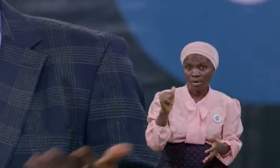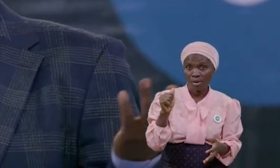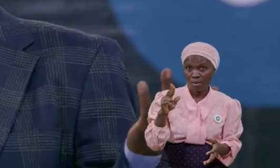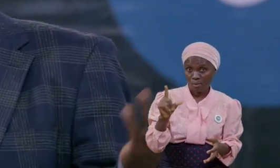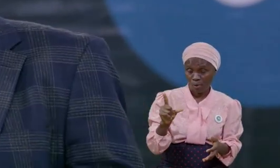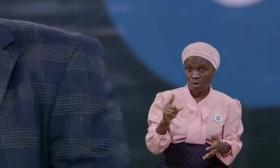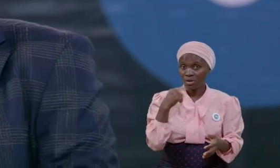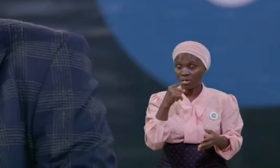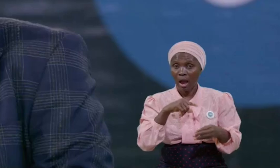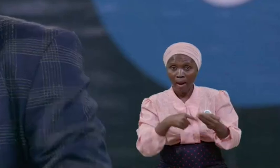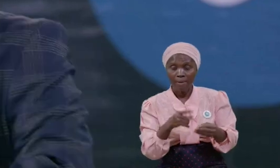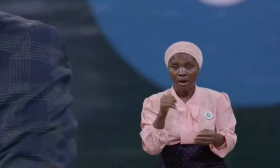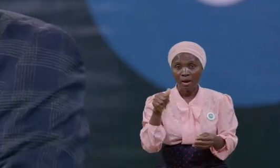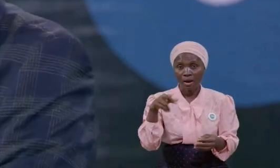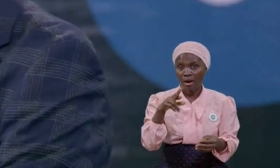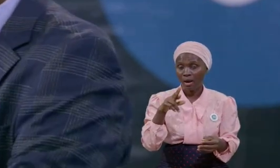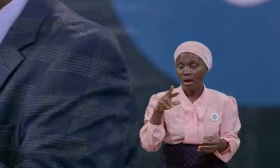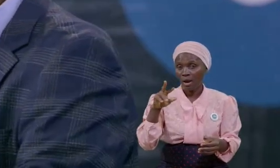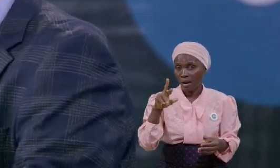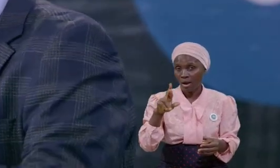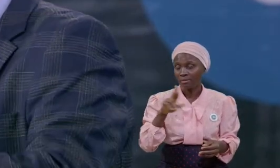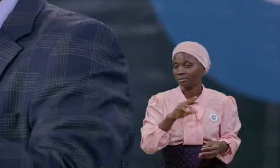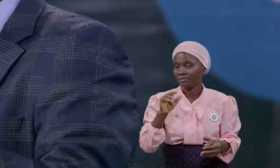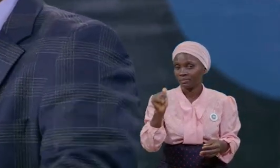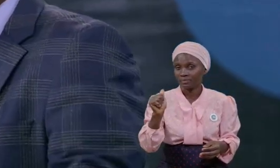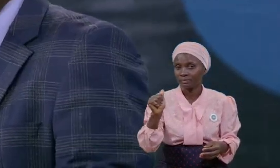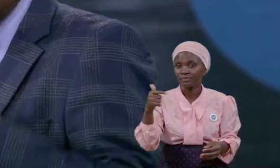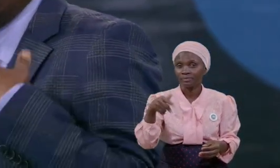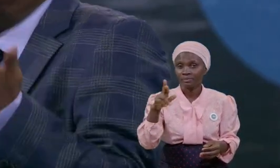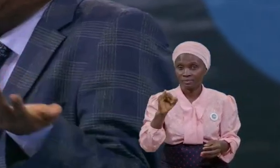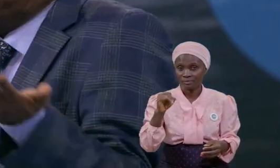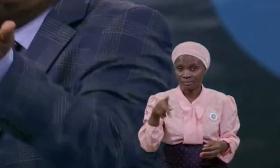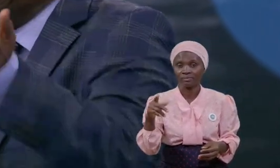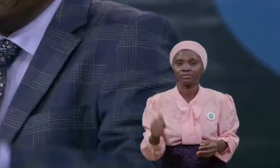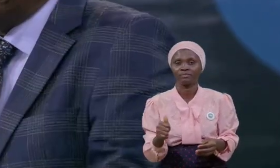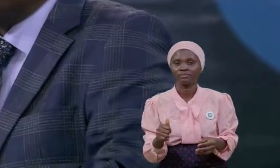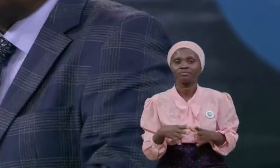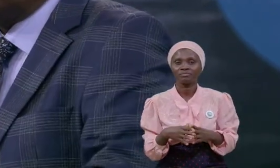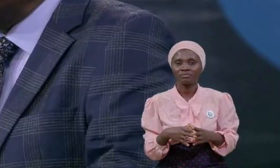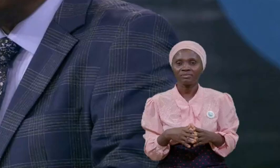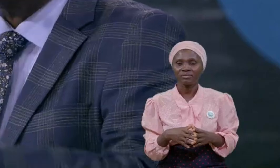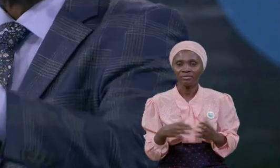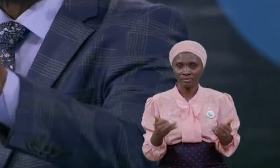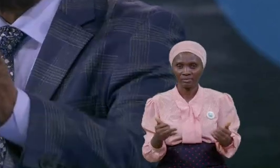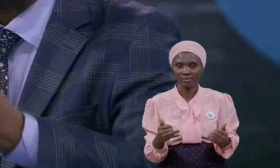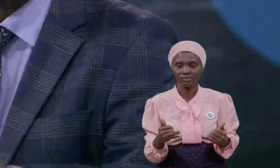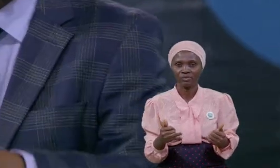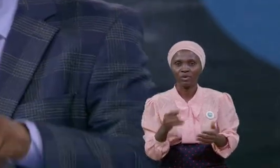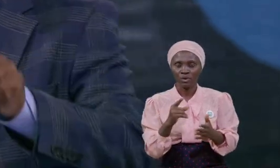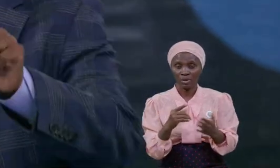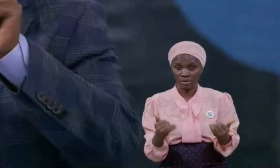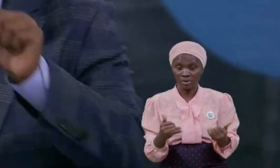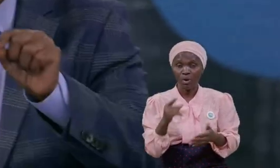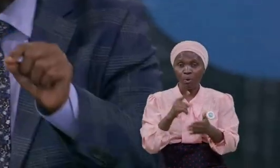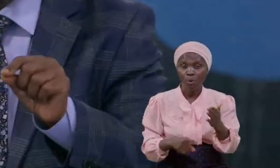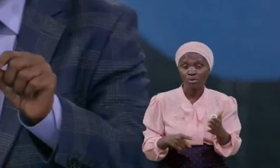chose, ce que Agrippa a dit sur lui-même, c'est la vraie chose. Mais tout ce que il dit sur toi,